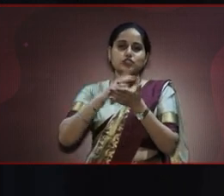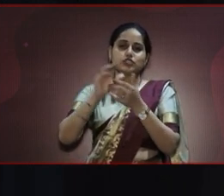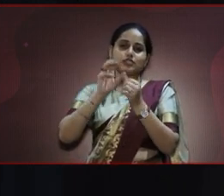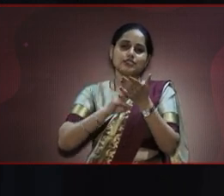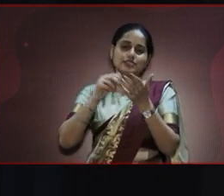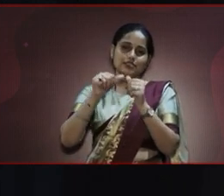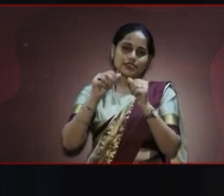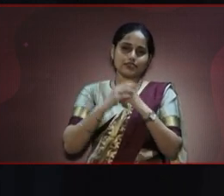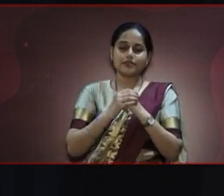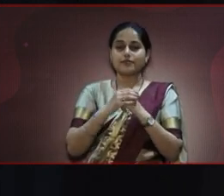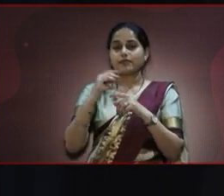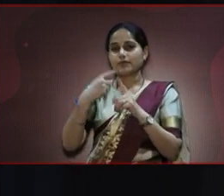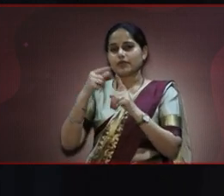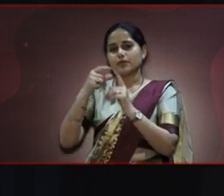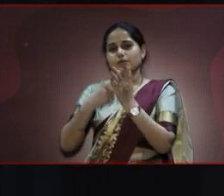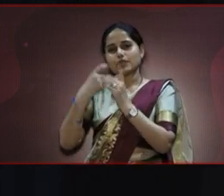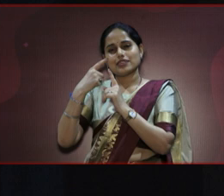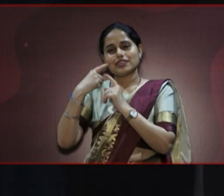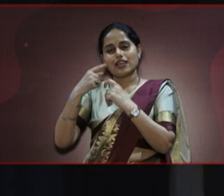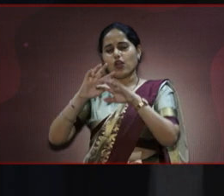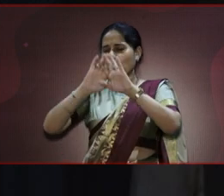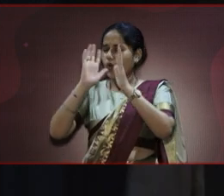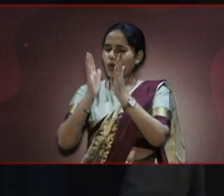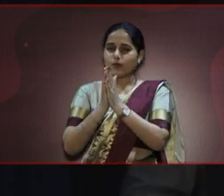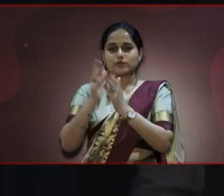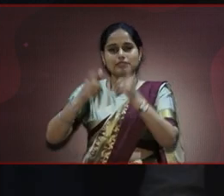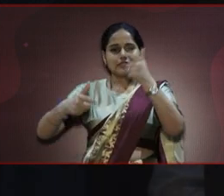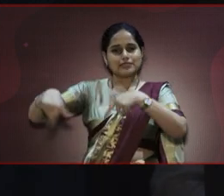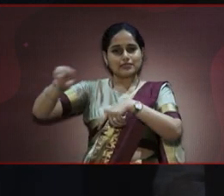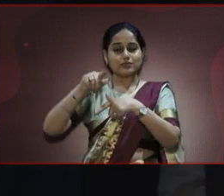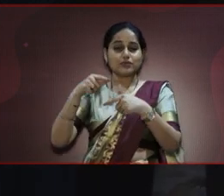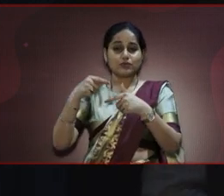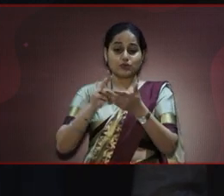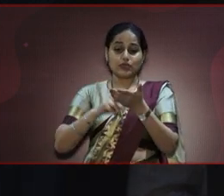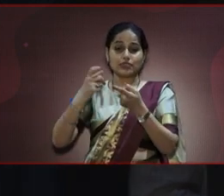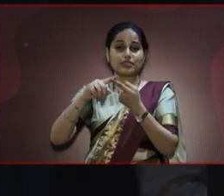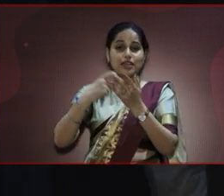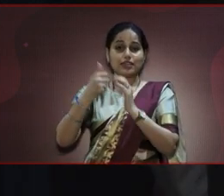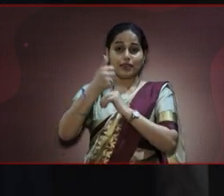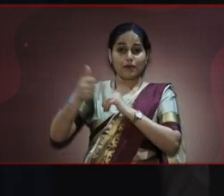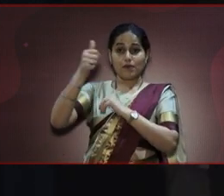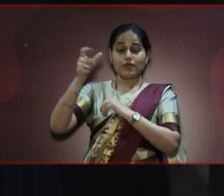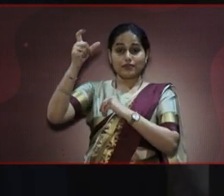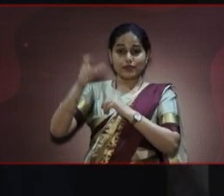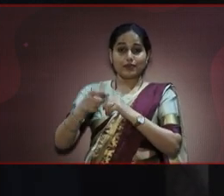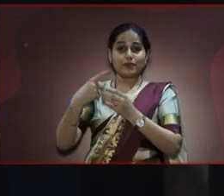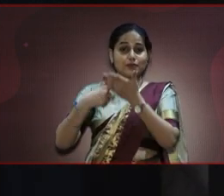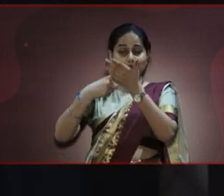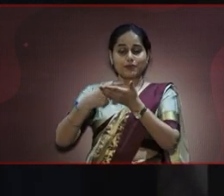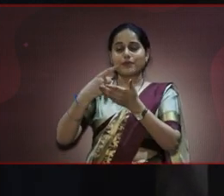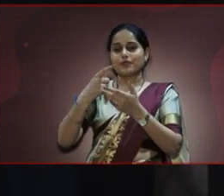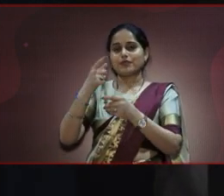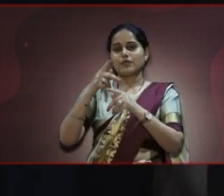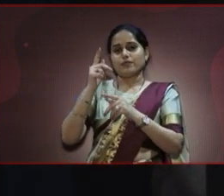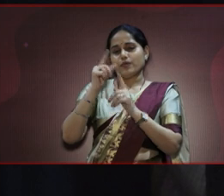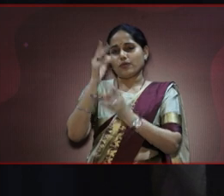और श्रीमती अमरप्रीत दुग्गल जी और सभी हमारे NCERT के वरिष्ठ लोग, प्रोफेसर श्रीवास्तव जी ज्वाइंट